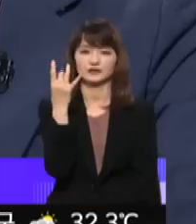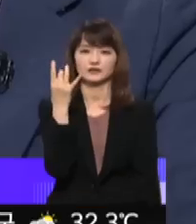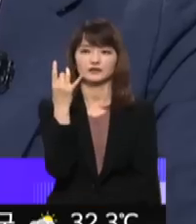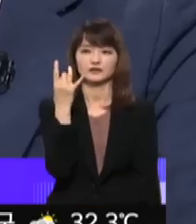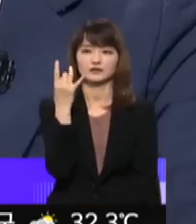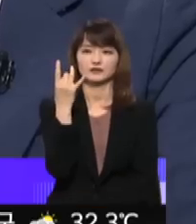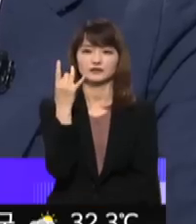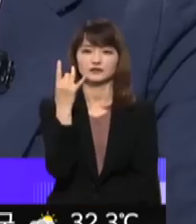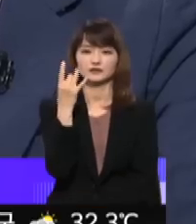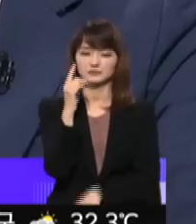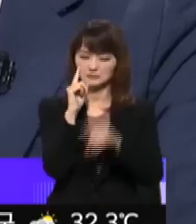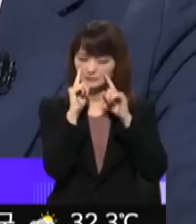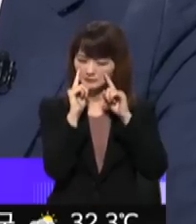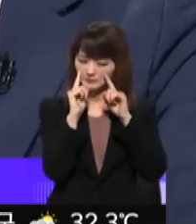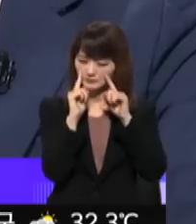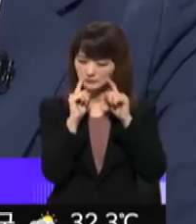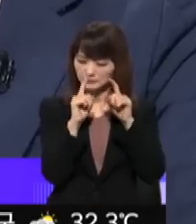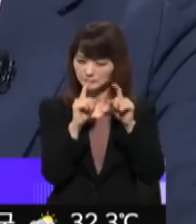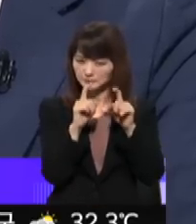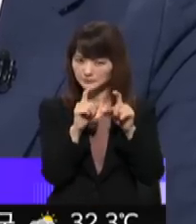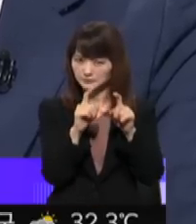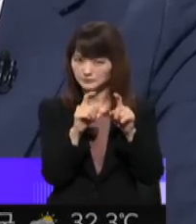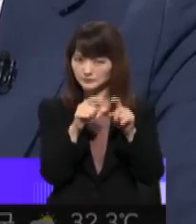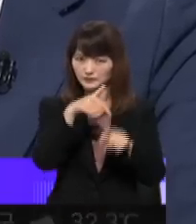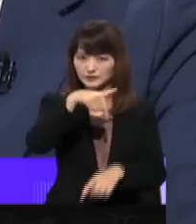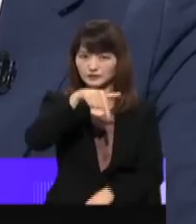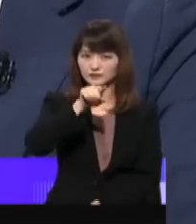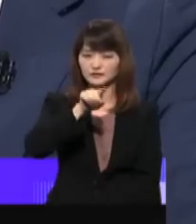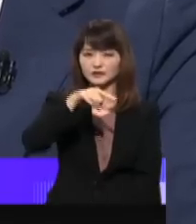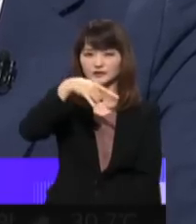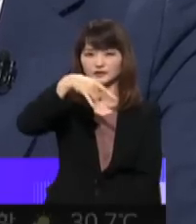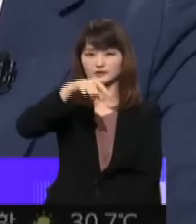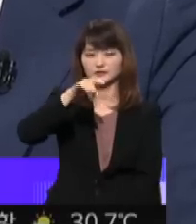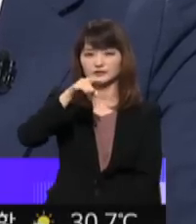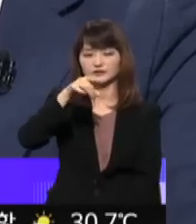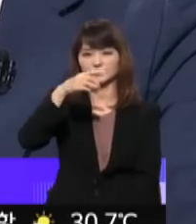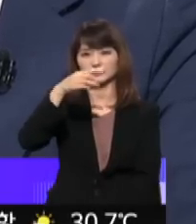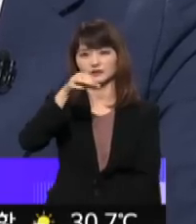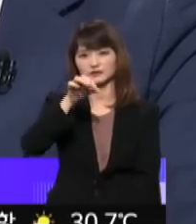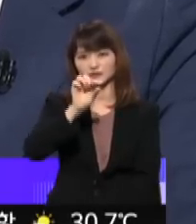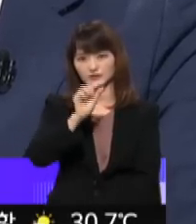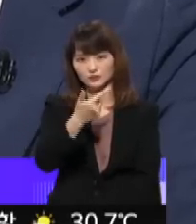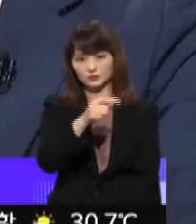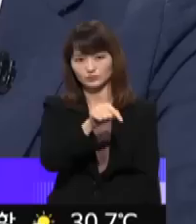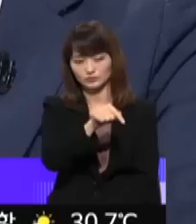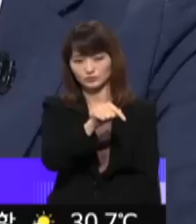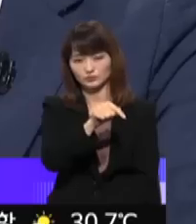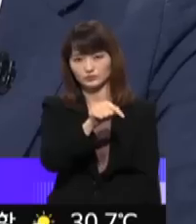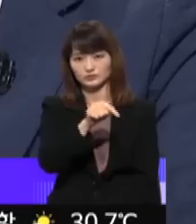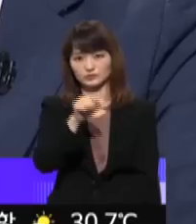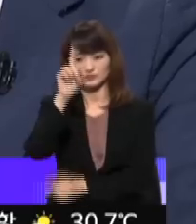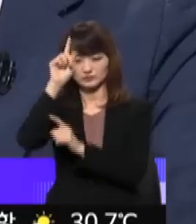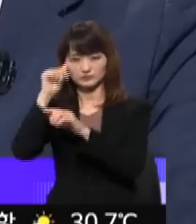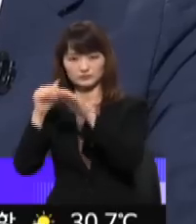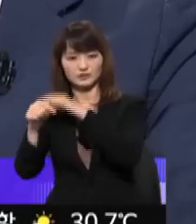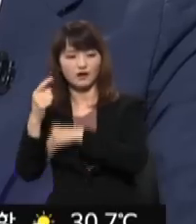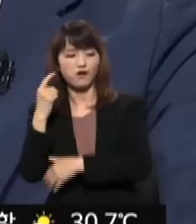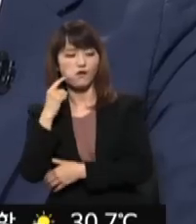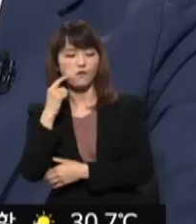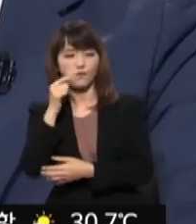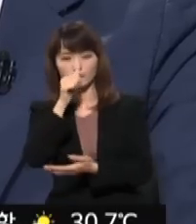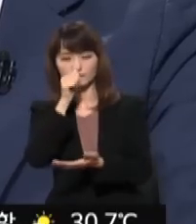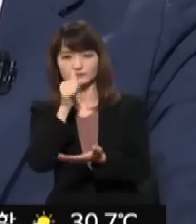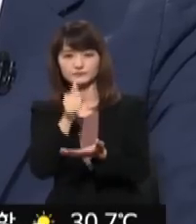애초에이 의혹을 제기한 가로세로연구소 그쪽 관련해서는 이제 유주석대표가 허위사실에 의한